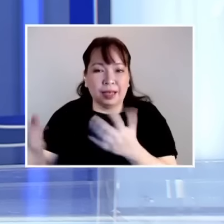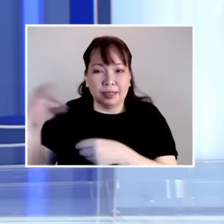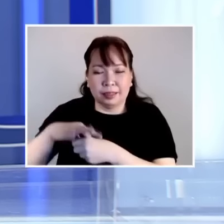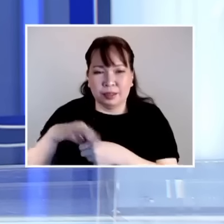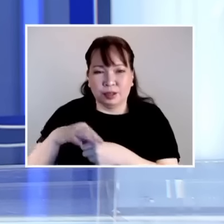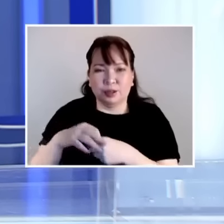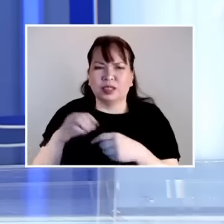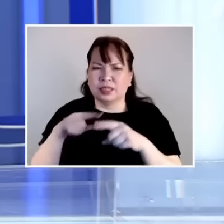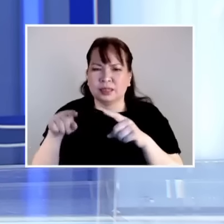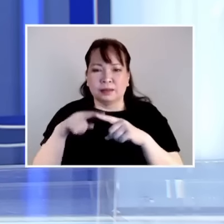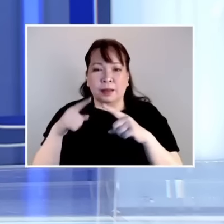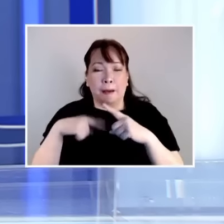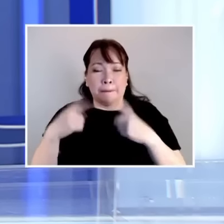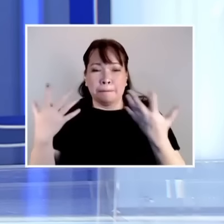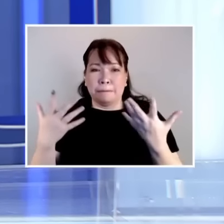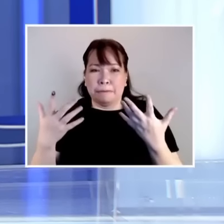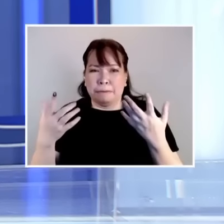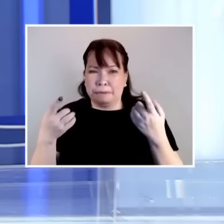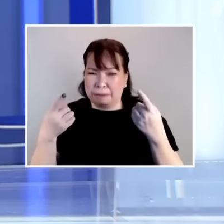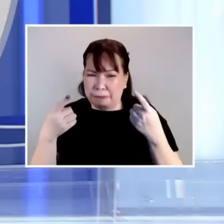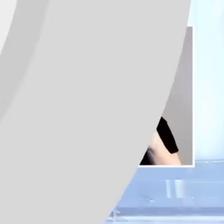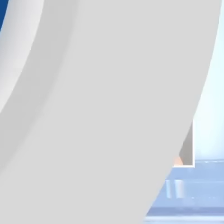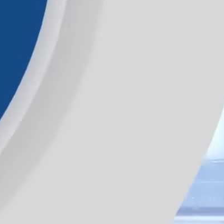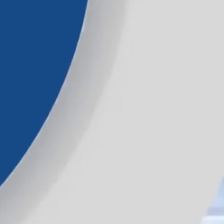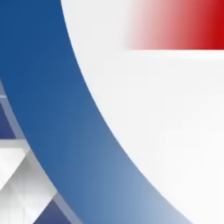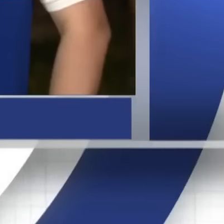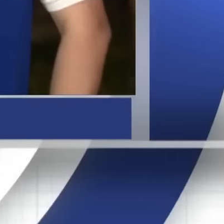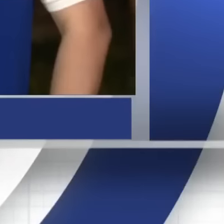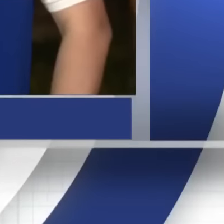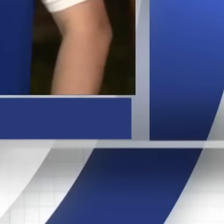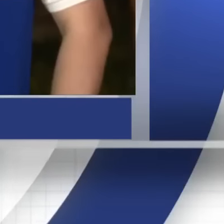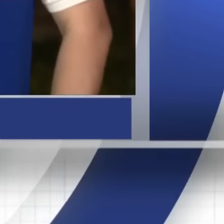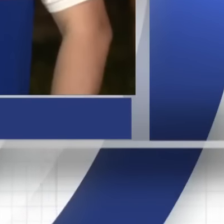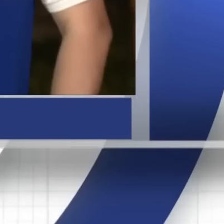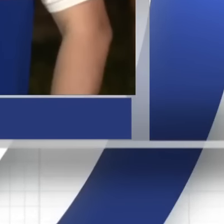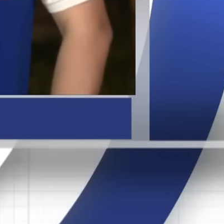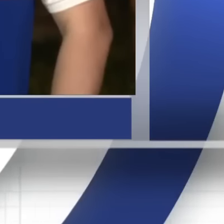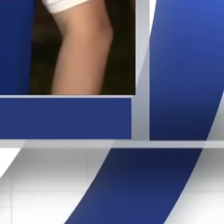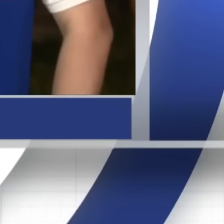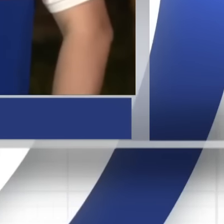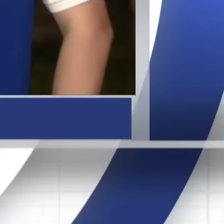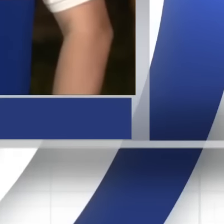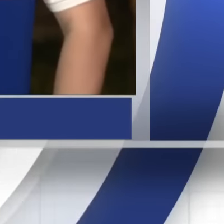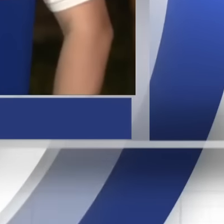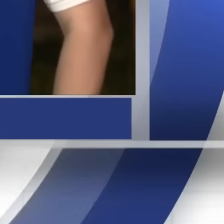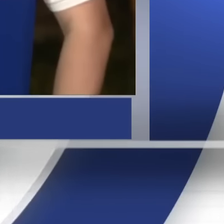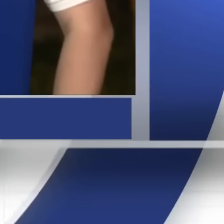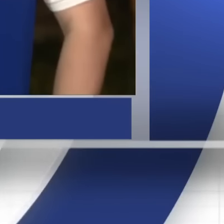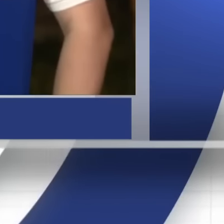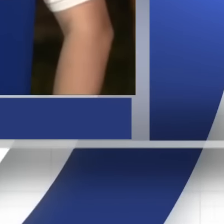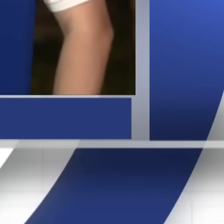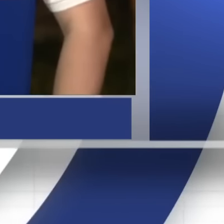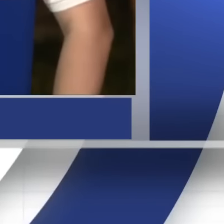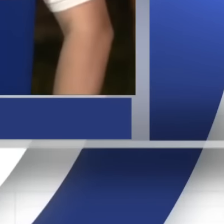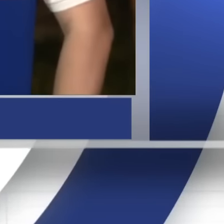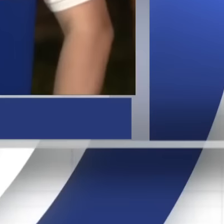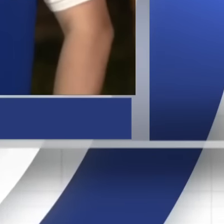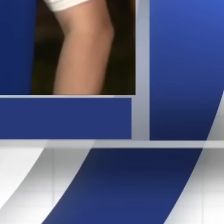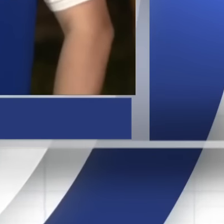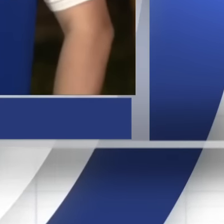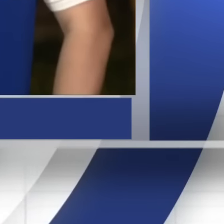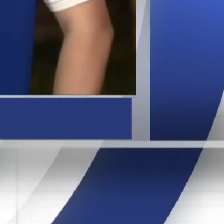aberya ang botohan sa Marawi. Live nagpapatrol mula sa Marawi City, si Jeff Canoy. Jeff, ano ang pangkalahatang sitwasyon